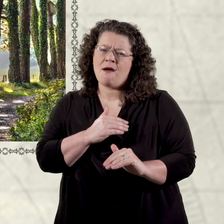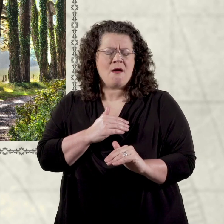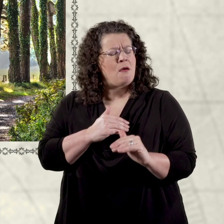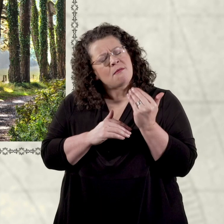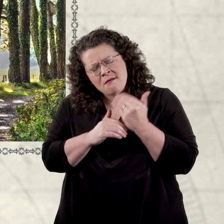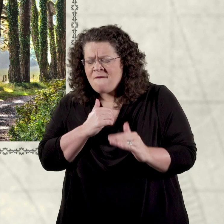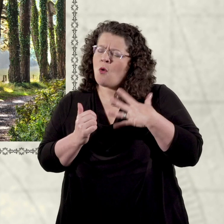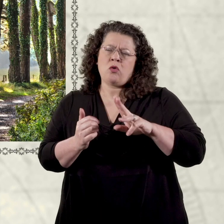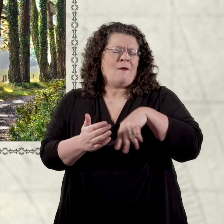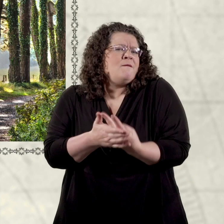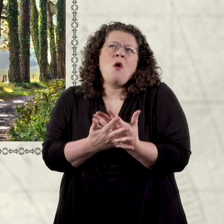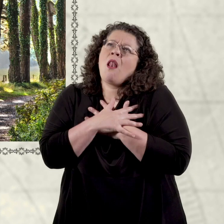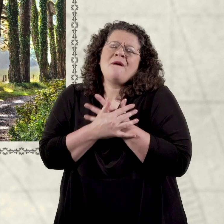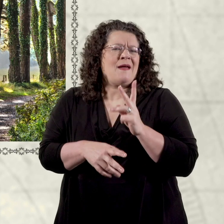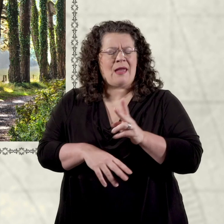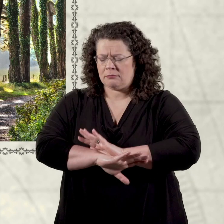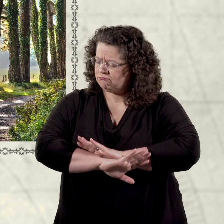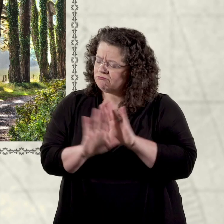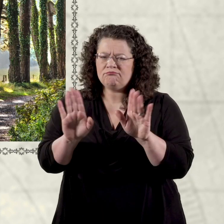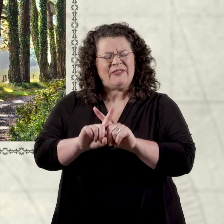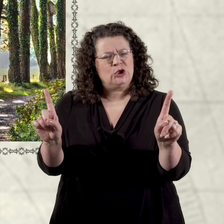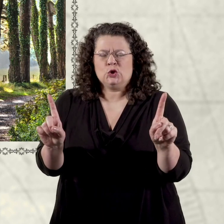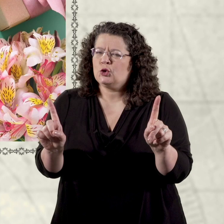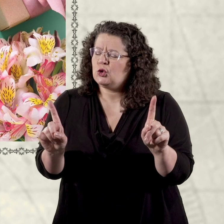i byth isio syrthio mewn cariad eto.